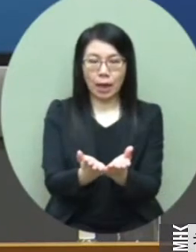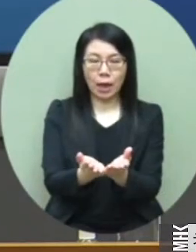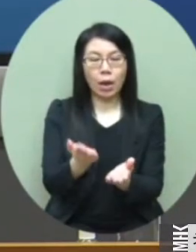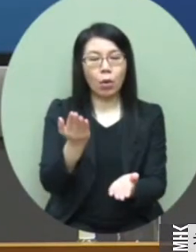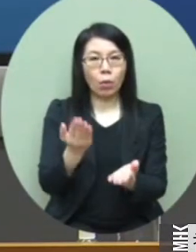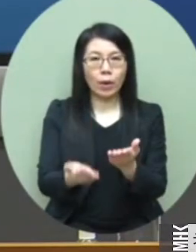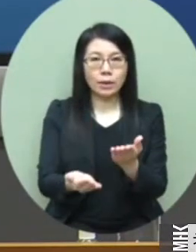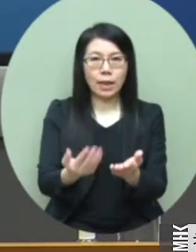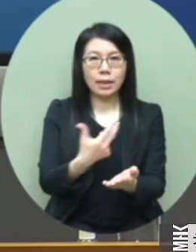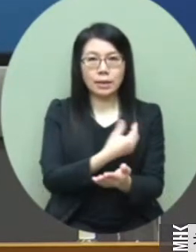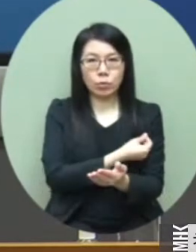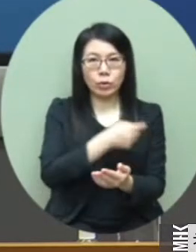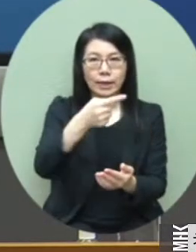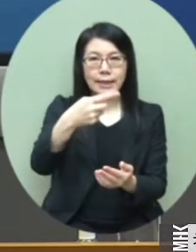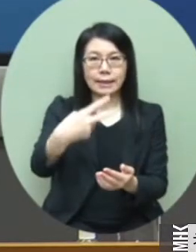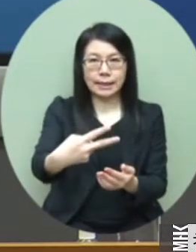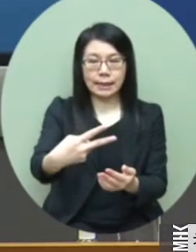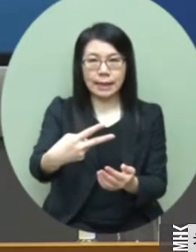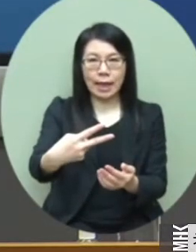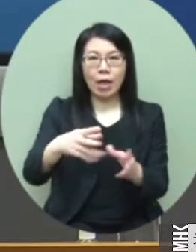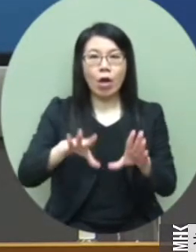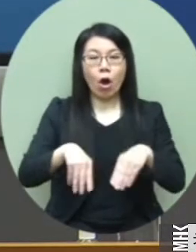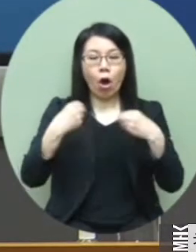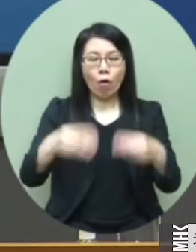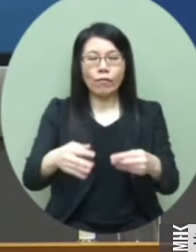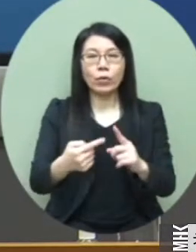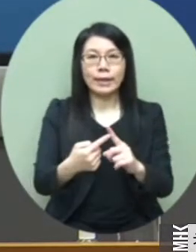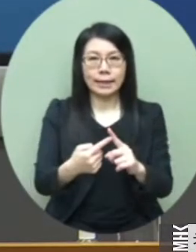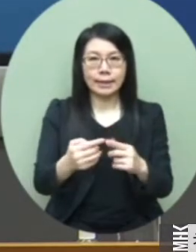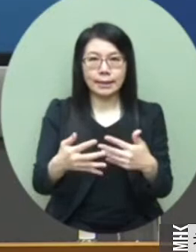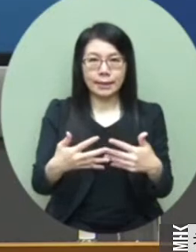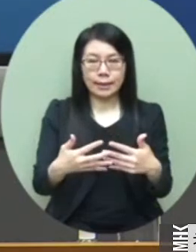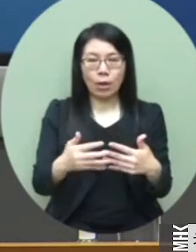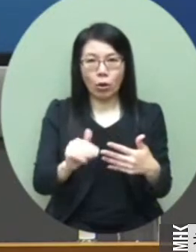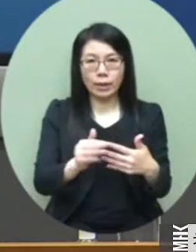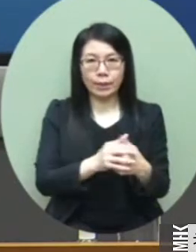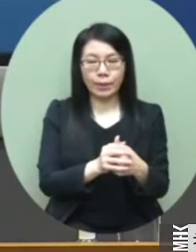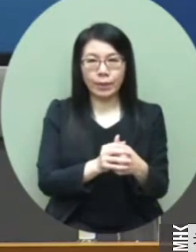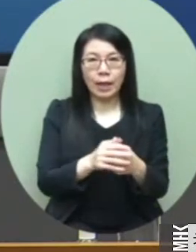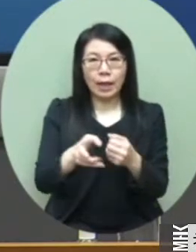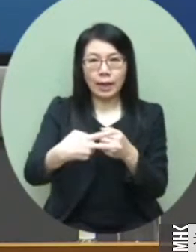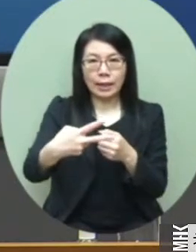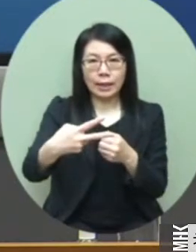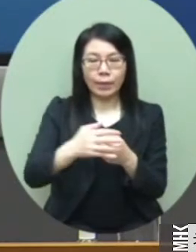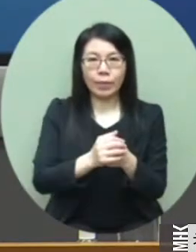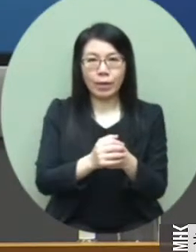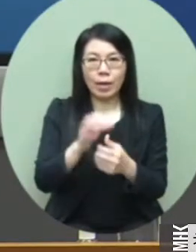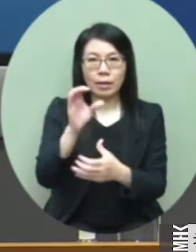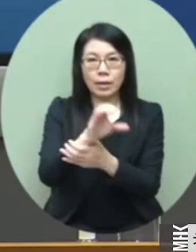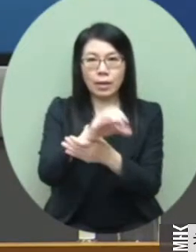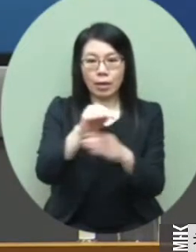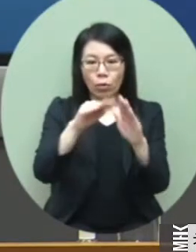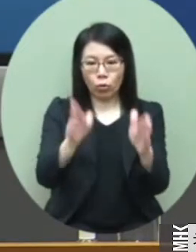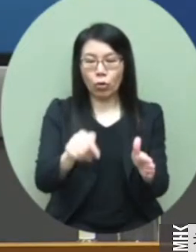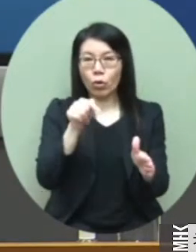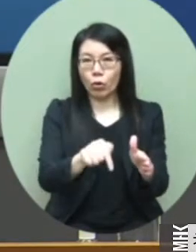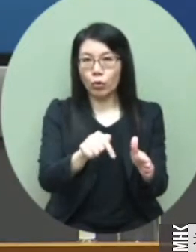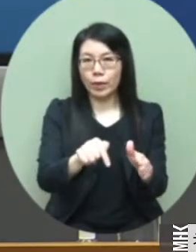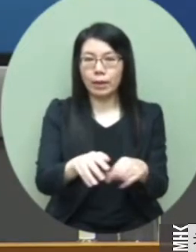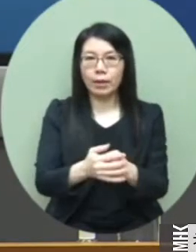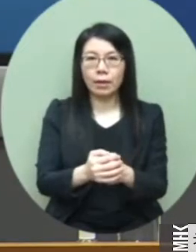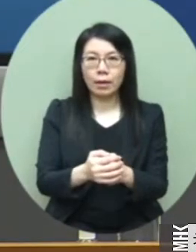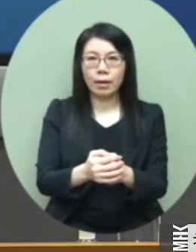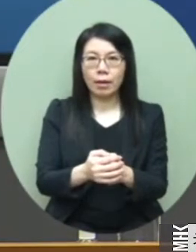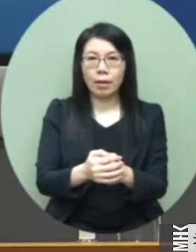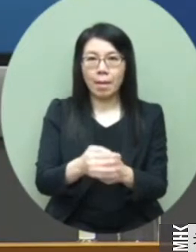已接種咗2劑疫苗嘅康復者。第2個要求咧就係個別放映院入邊咧係同場1